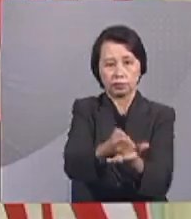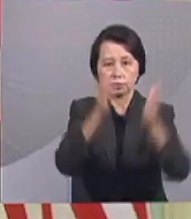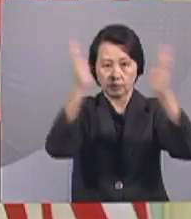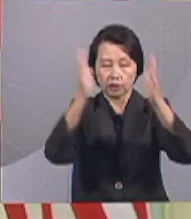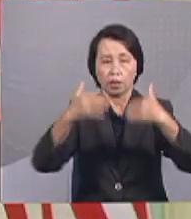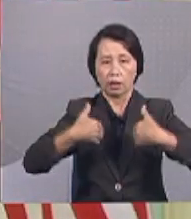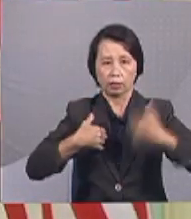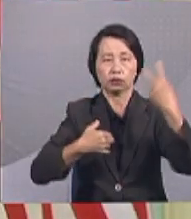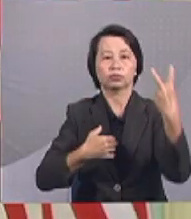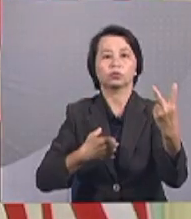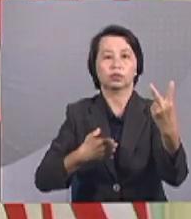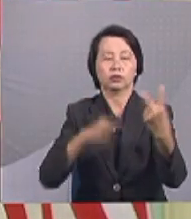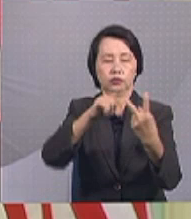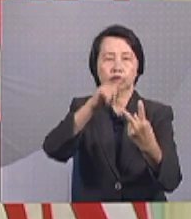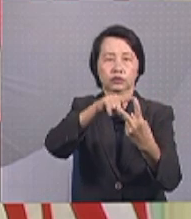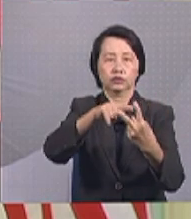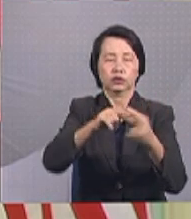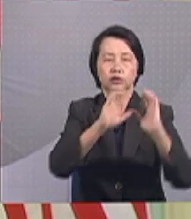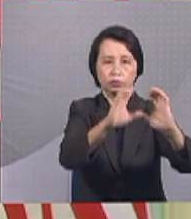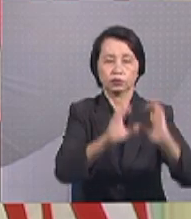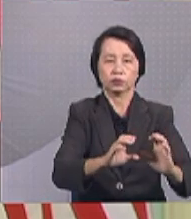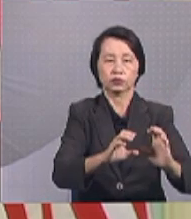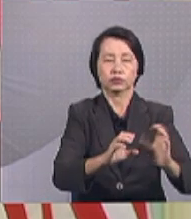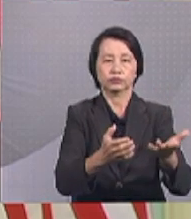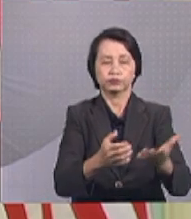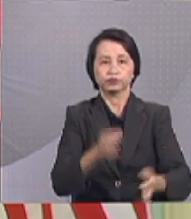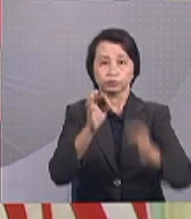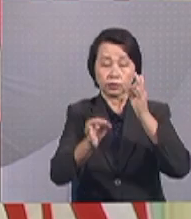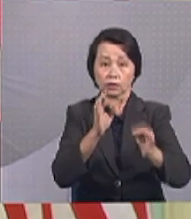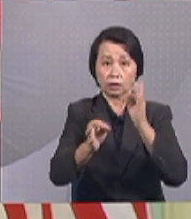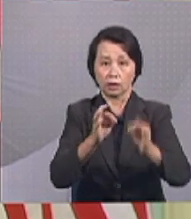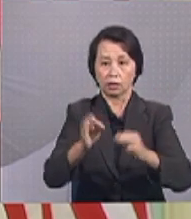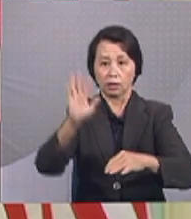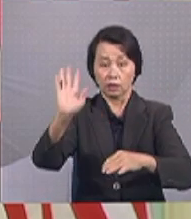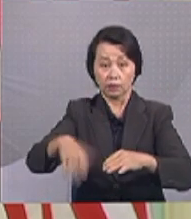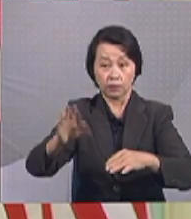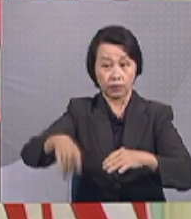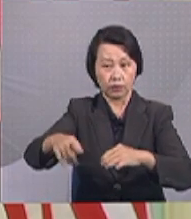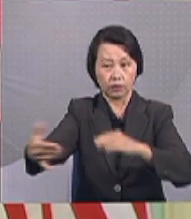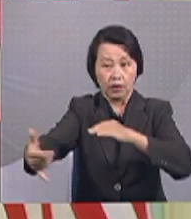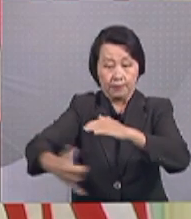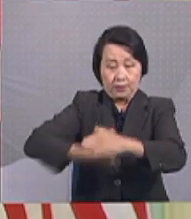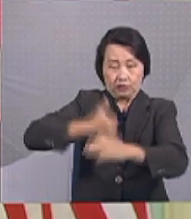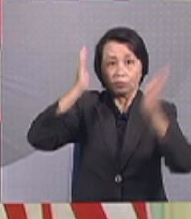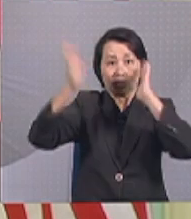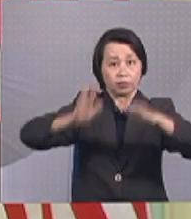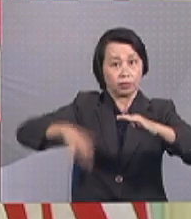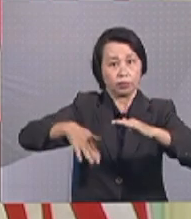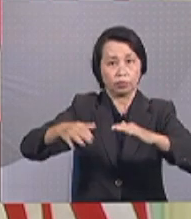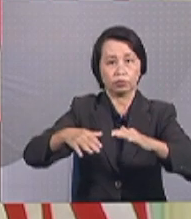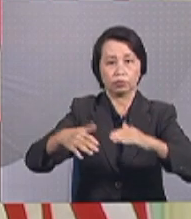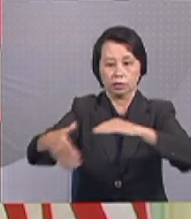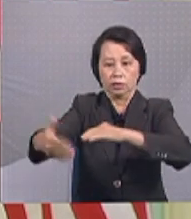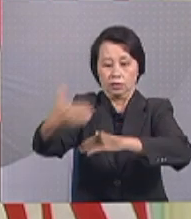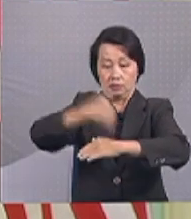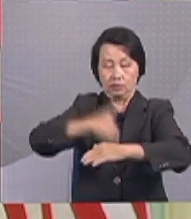ada dua prosedur dia. Kalau yang belum sempat masuk